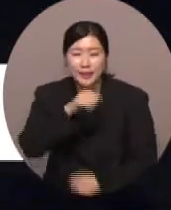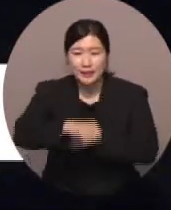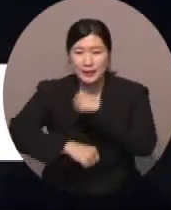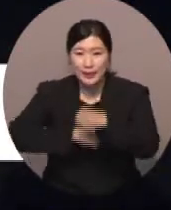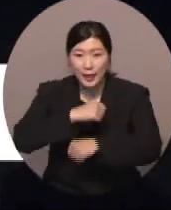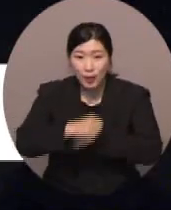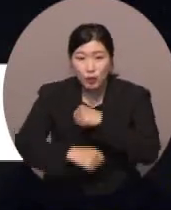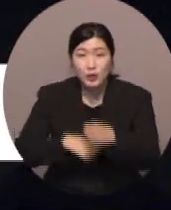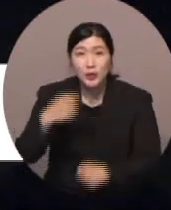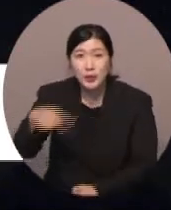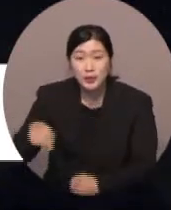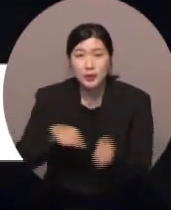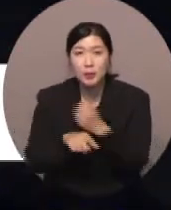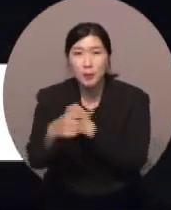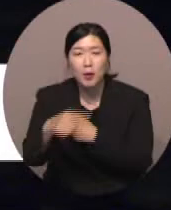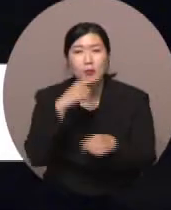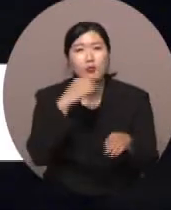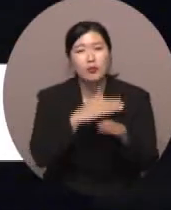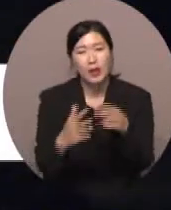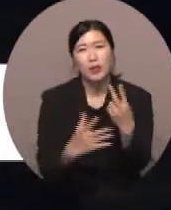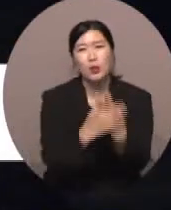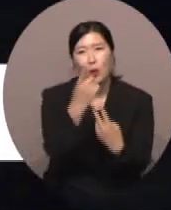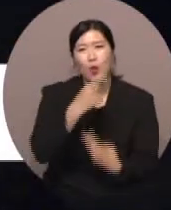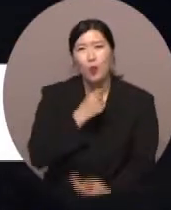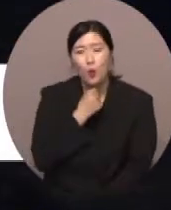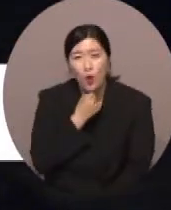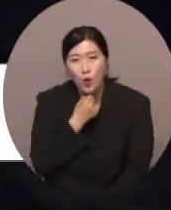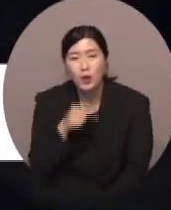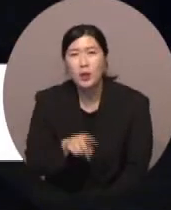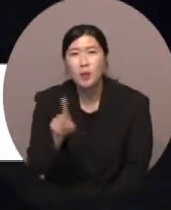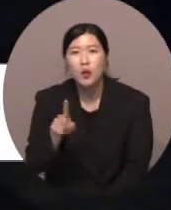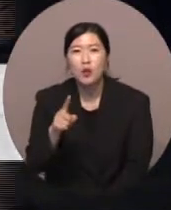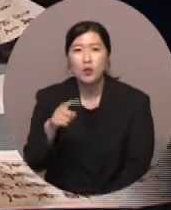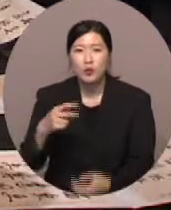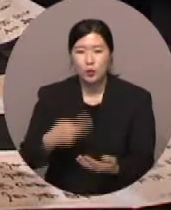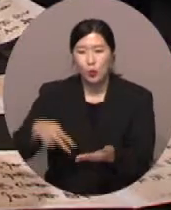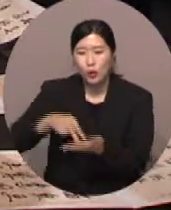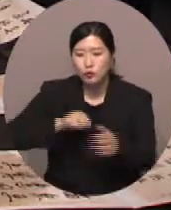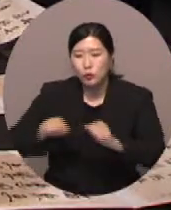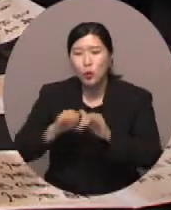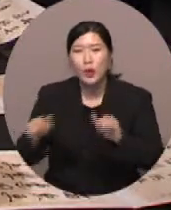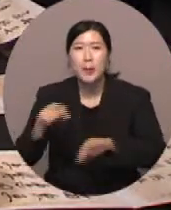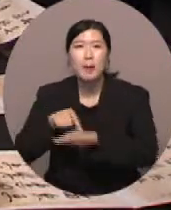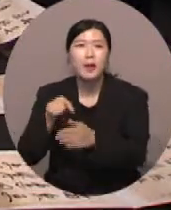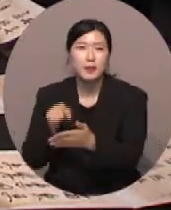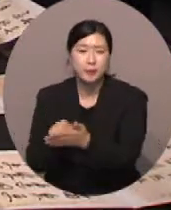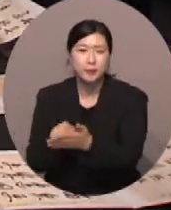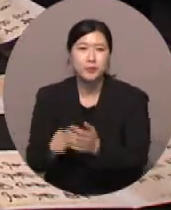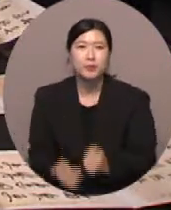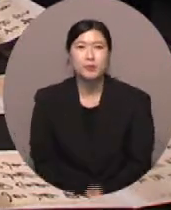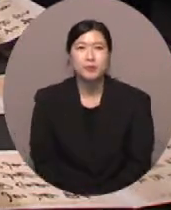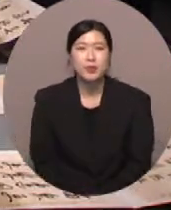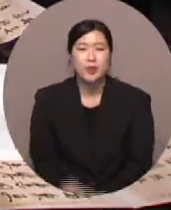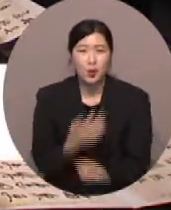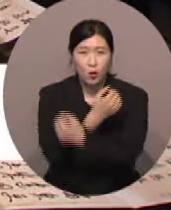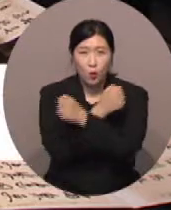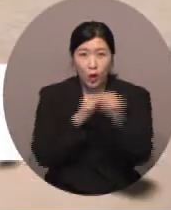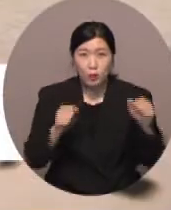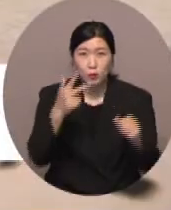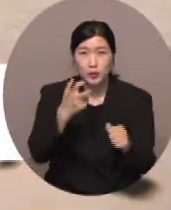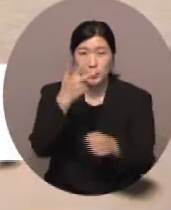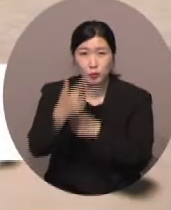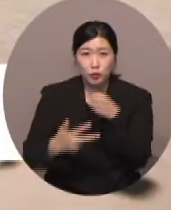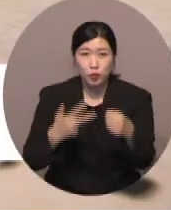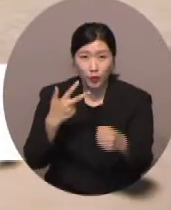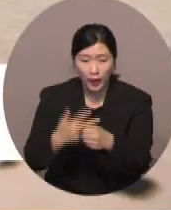자유민주주의가 바탕으로 한 남북통일국가. 이게 이분들의 가장 큰 꿈이었습니다. 광복 77주년을 맞아 독립운동가